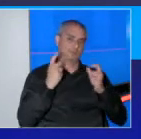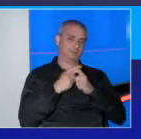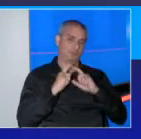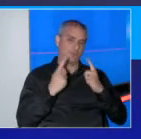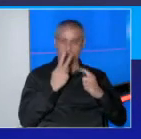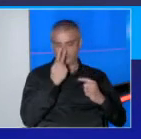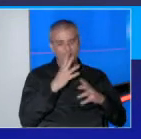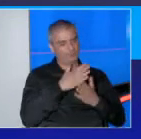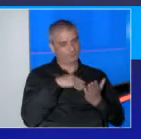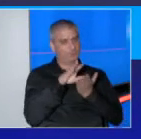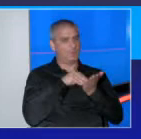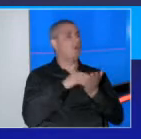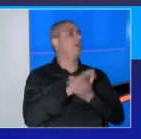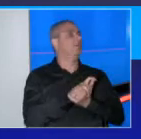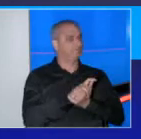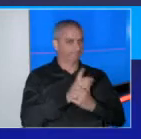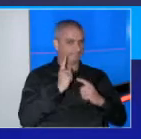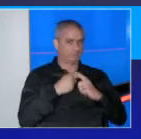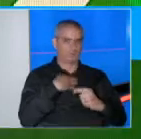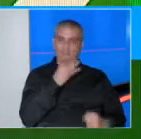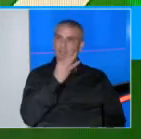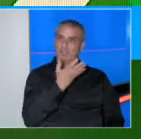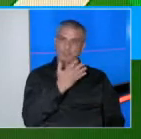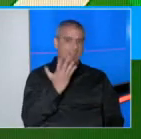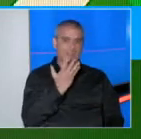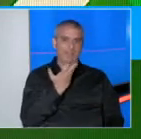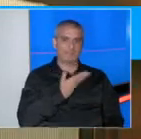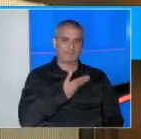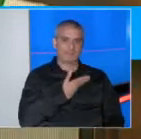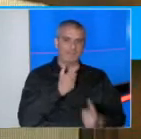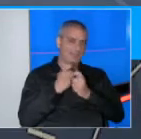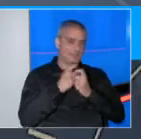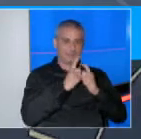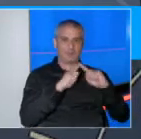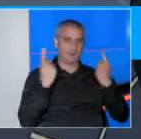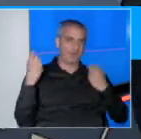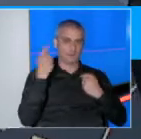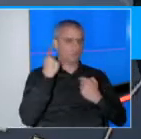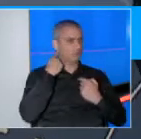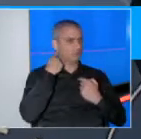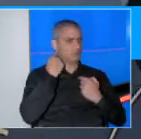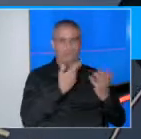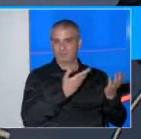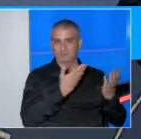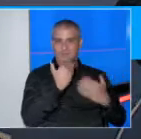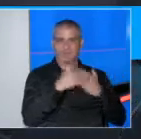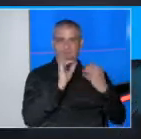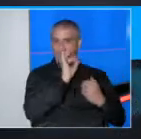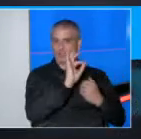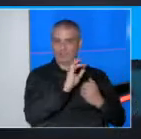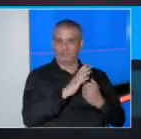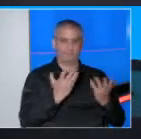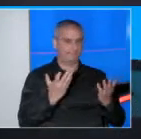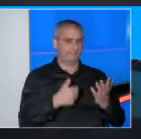אחרות פה יראו וירצו גם להצטרף. בדיוק אני רוצה לשאול את השאלה הזו, איך זה מתקבל על ידי יתר הסיעות ששומעות את המהלך הזה